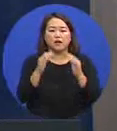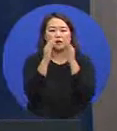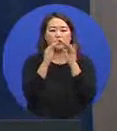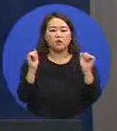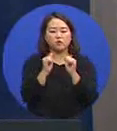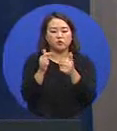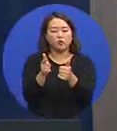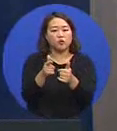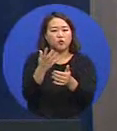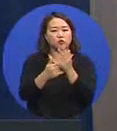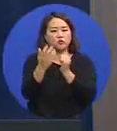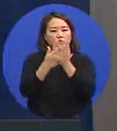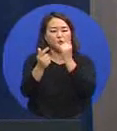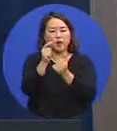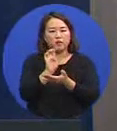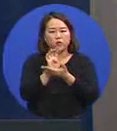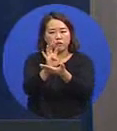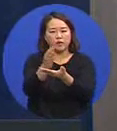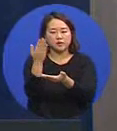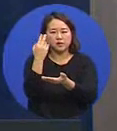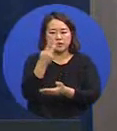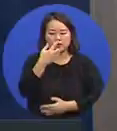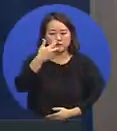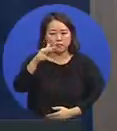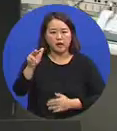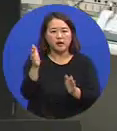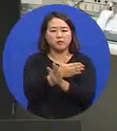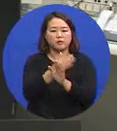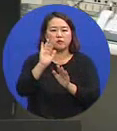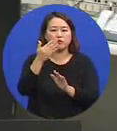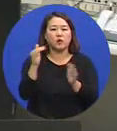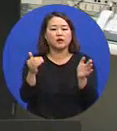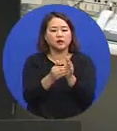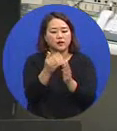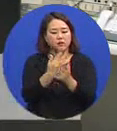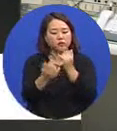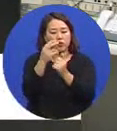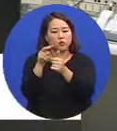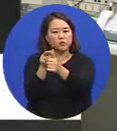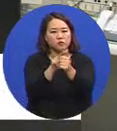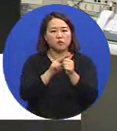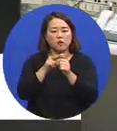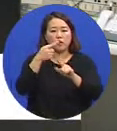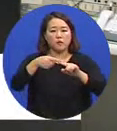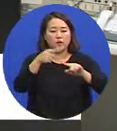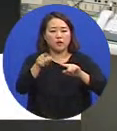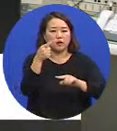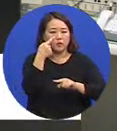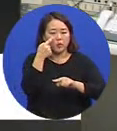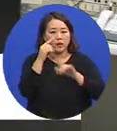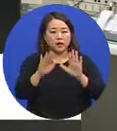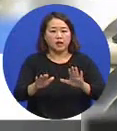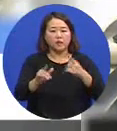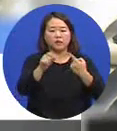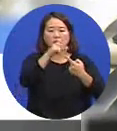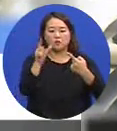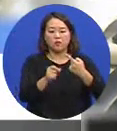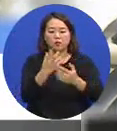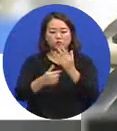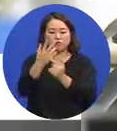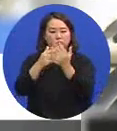전라북도 소방본부가 지난 2008년부터 최근까지 화재 정보를 분석한 결과 이달에 화재 발생 위험